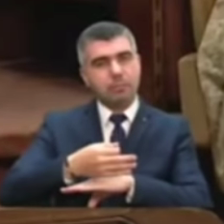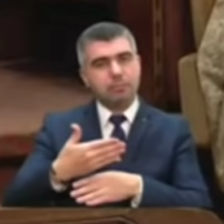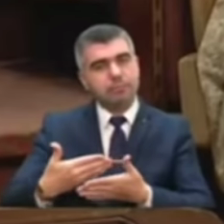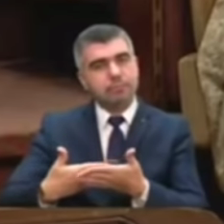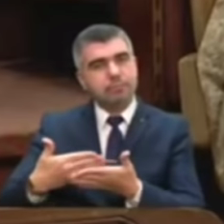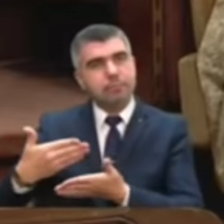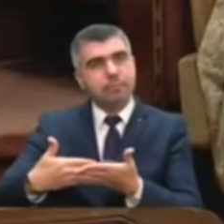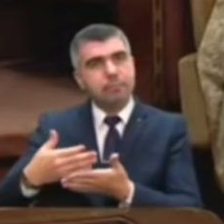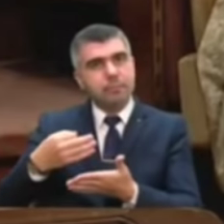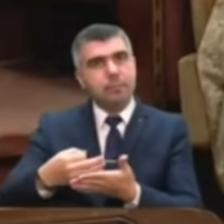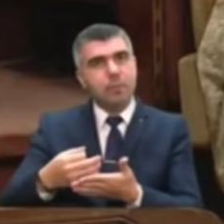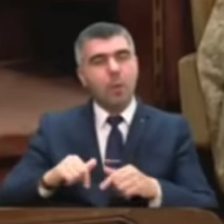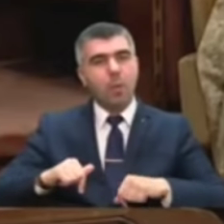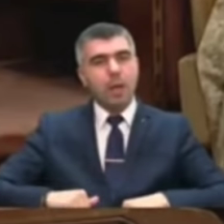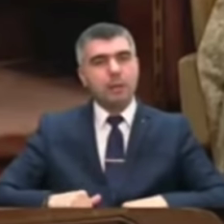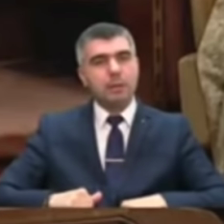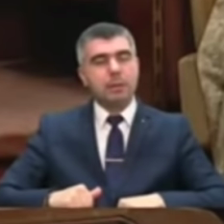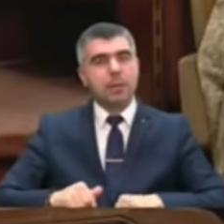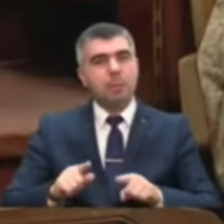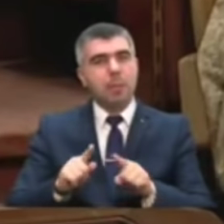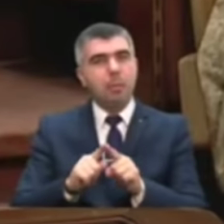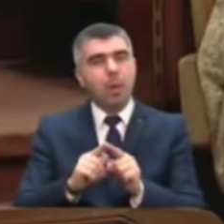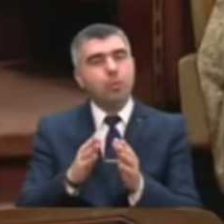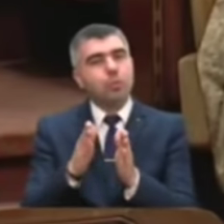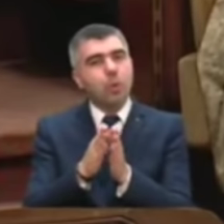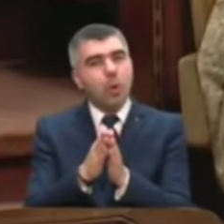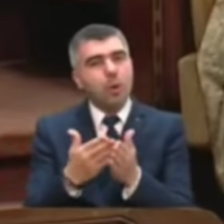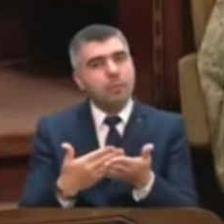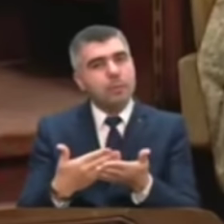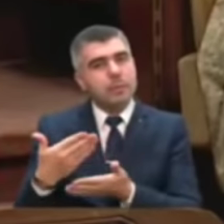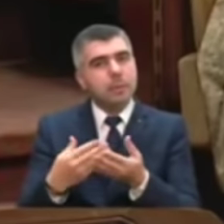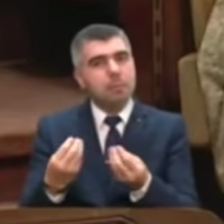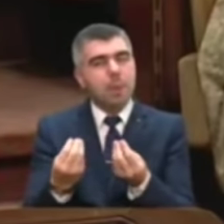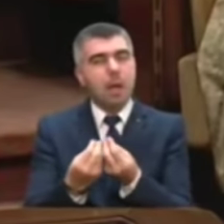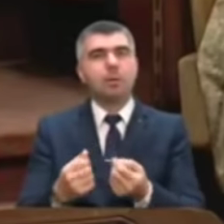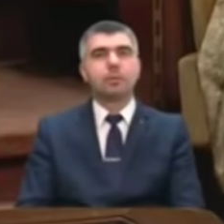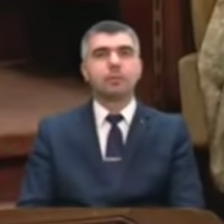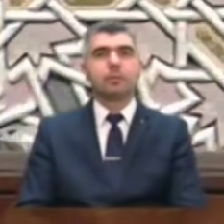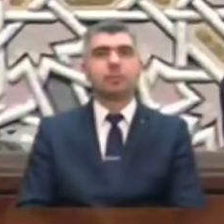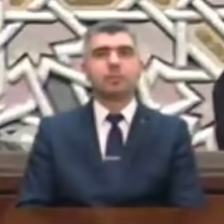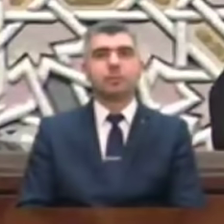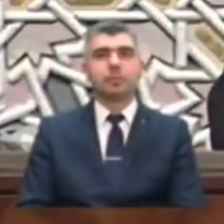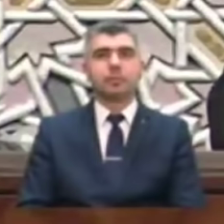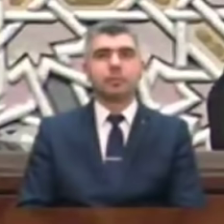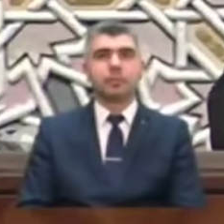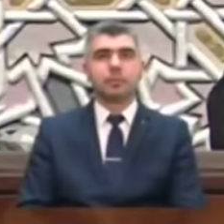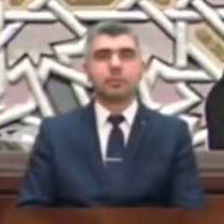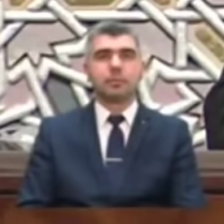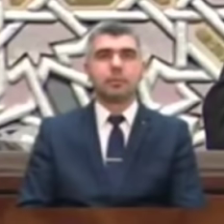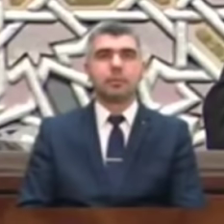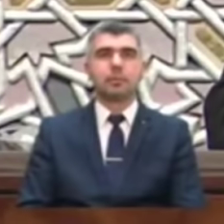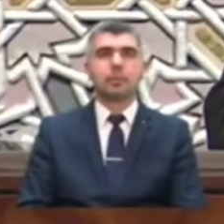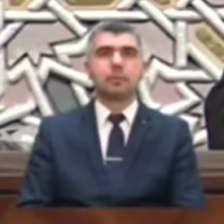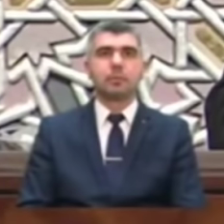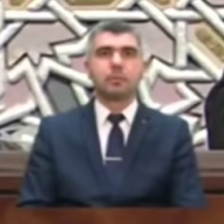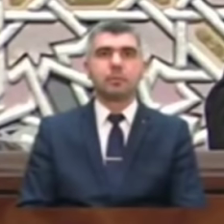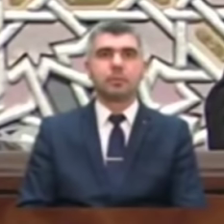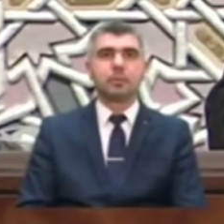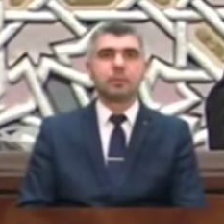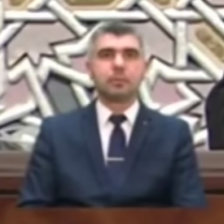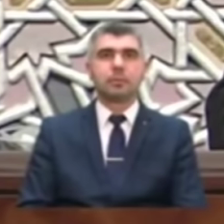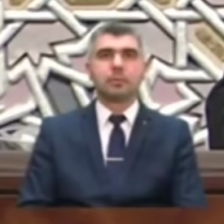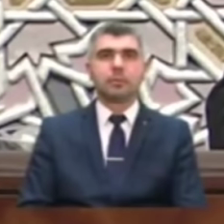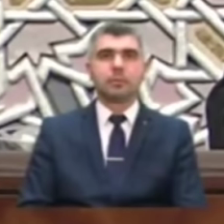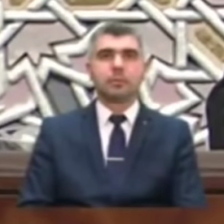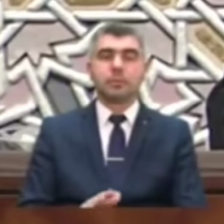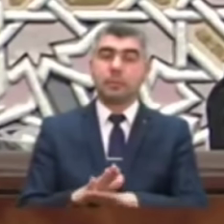وبجانبه وزير اخر يتقن الامازيغيه ونتمشاو وتمشى الامور. شكرا سيد الرئيس. الله يخليكم السيدات